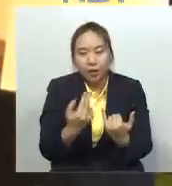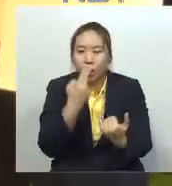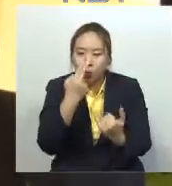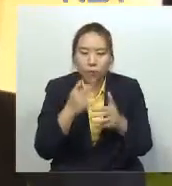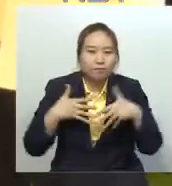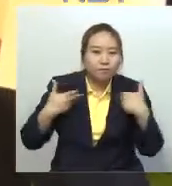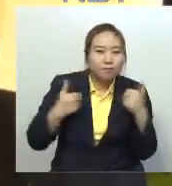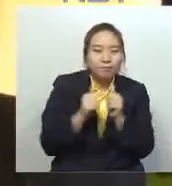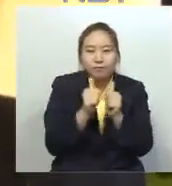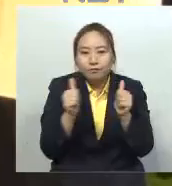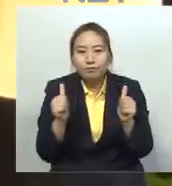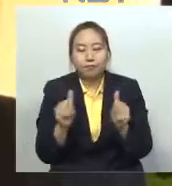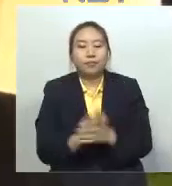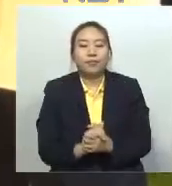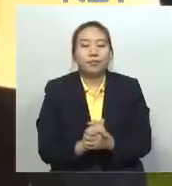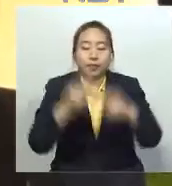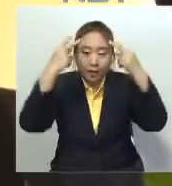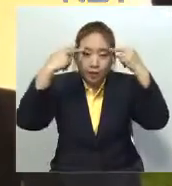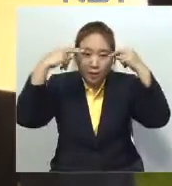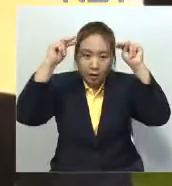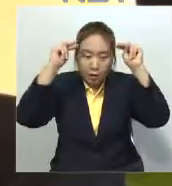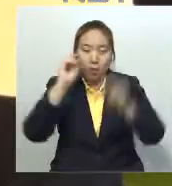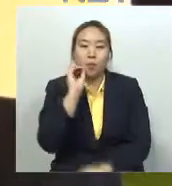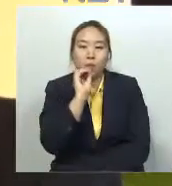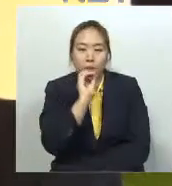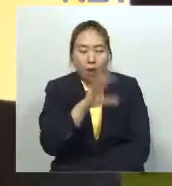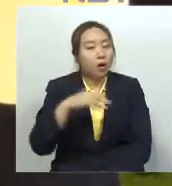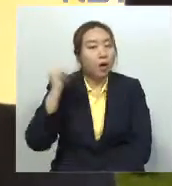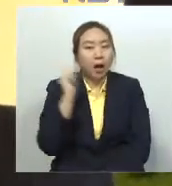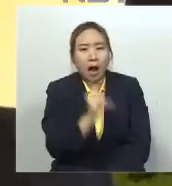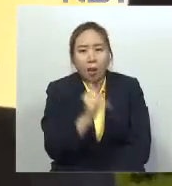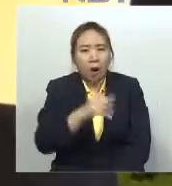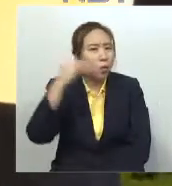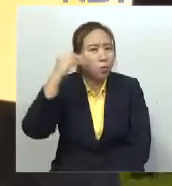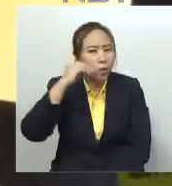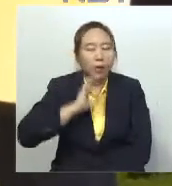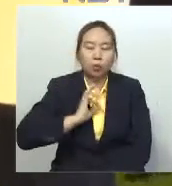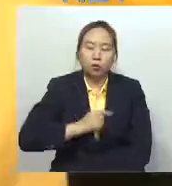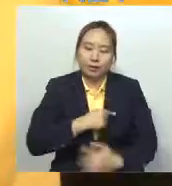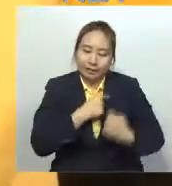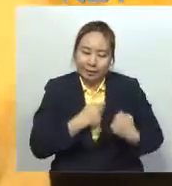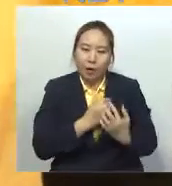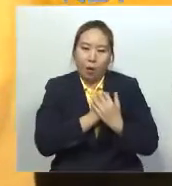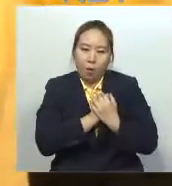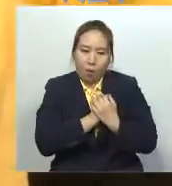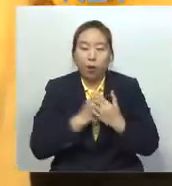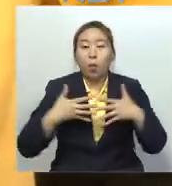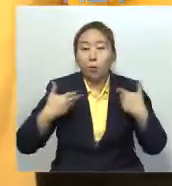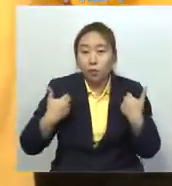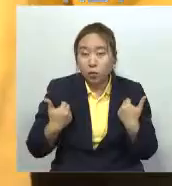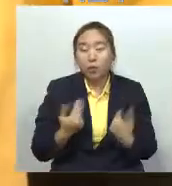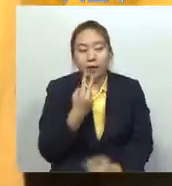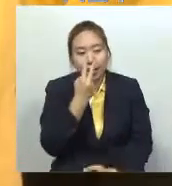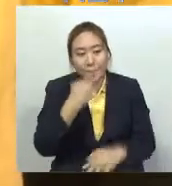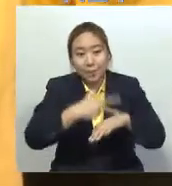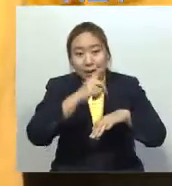เป็นไปอย่างชื่นมื่นนะครับโดยท่านนายกรัฐมนตรีก็กล่าวนะครับว่าทุกครั้งที่มาที่นี่รู้สึกอบอุ่นใจมีความสุขและยินดี